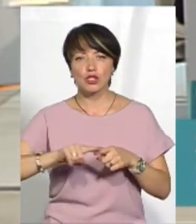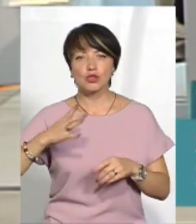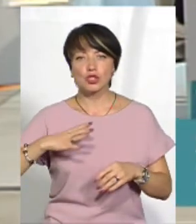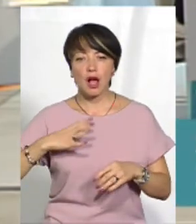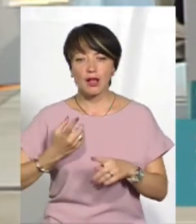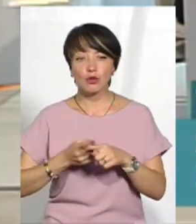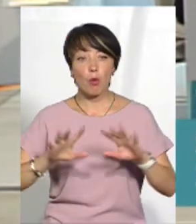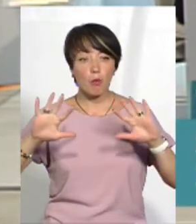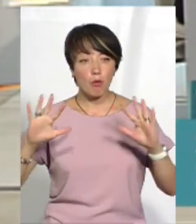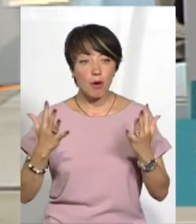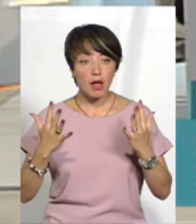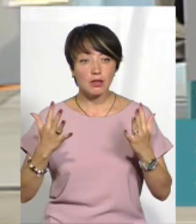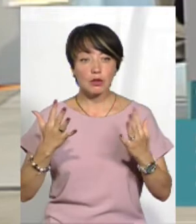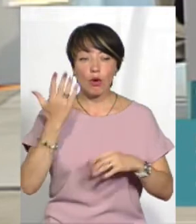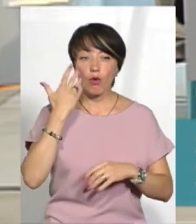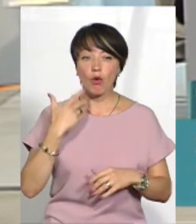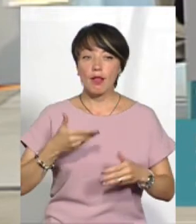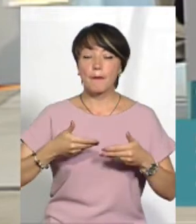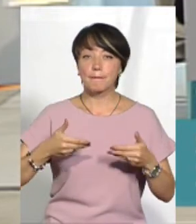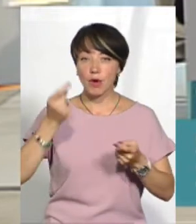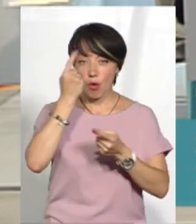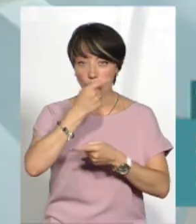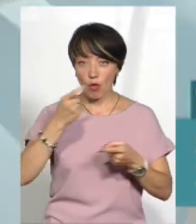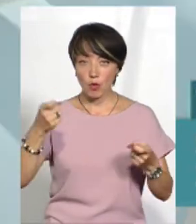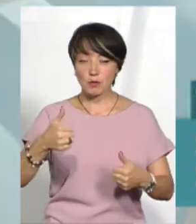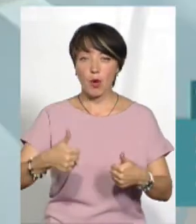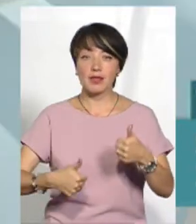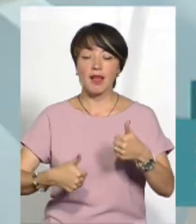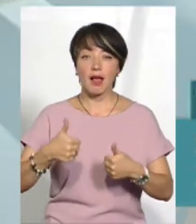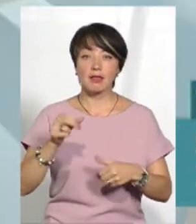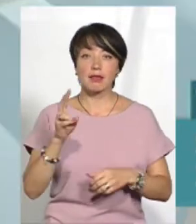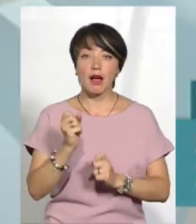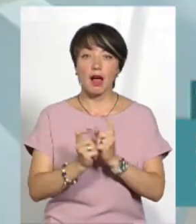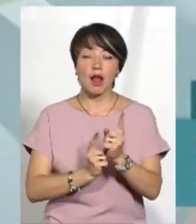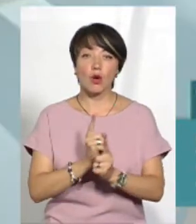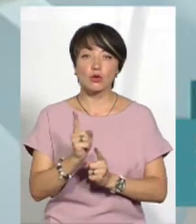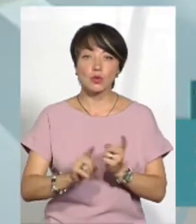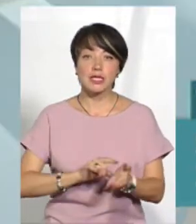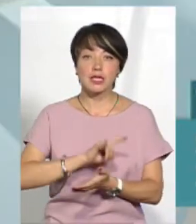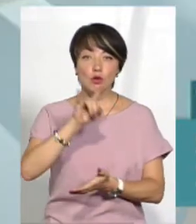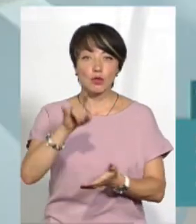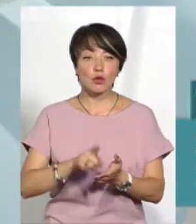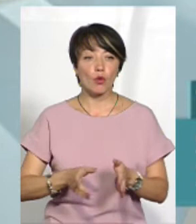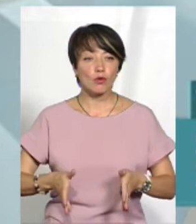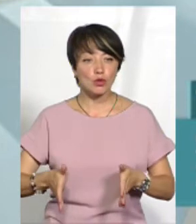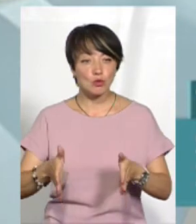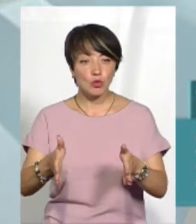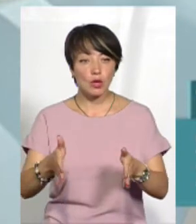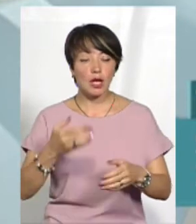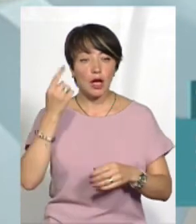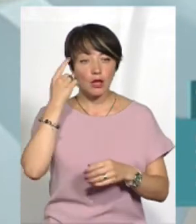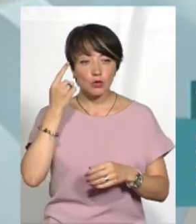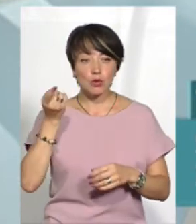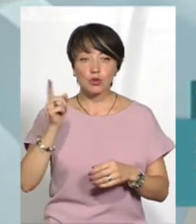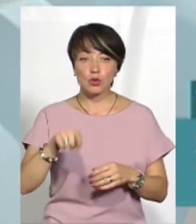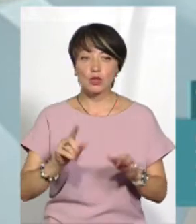того моменту, коли ми оголосимо тендер на реконструкцію злітно-посадкової смуги, і я думаю,